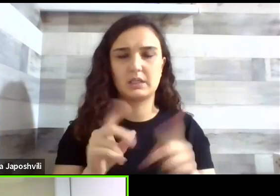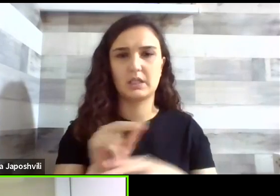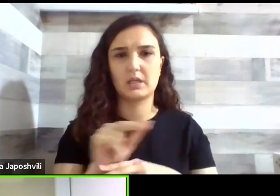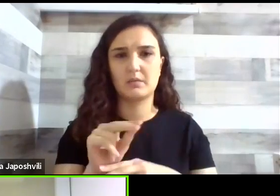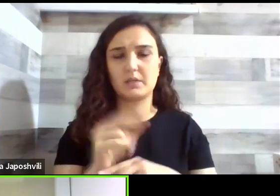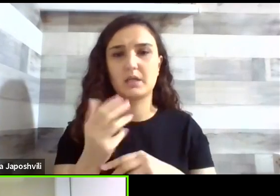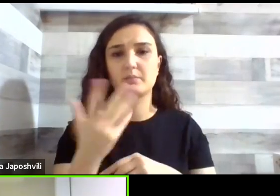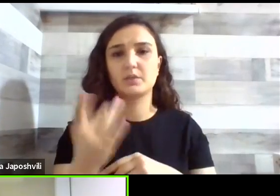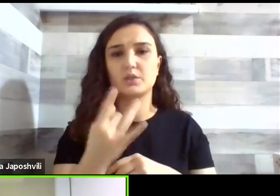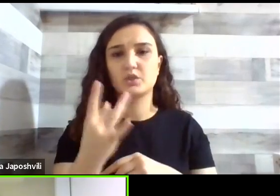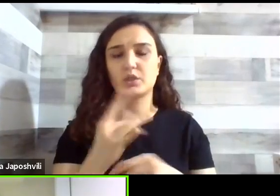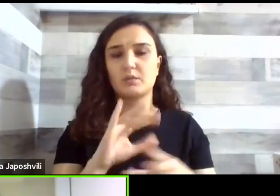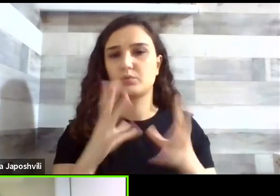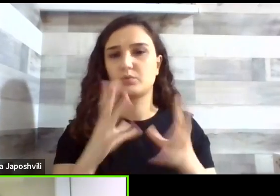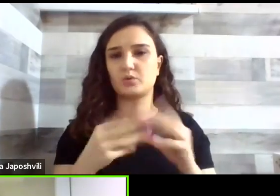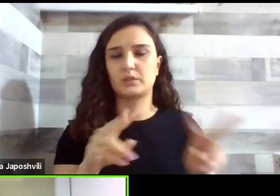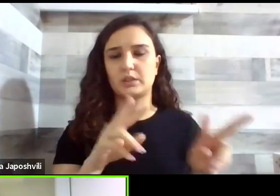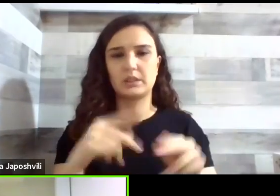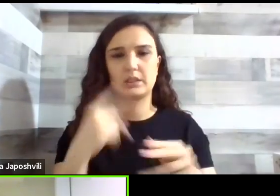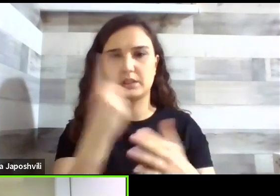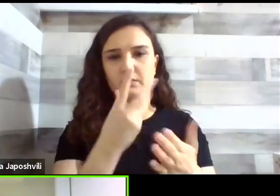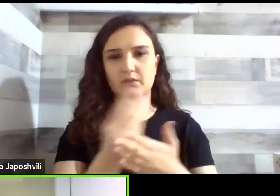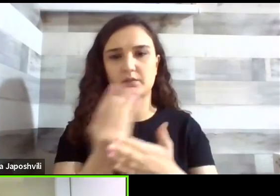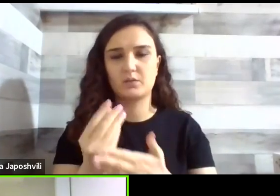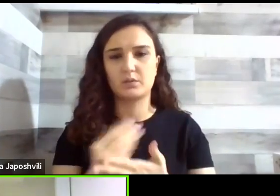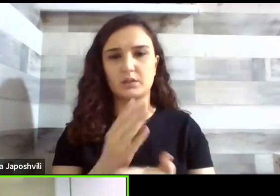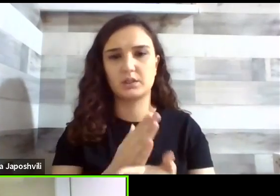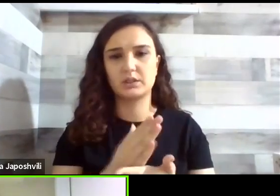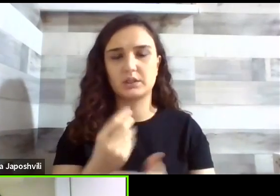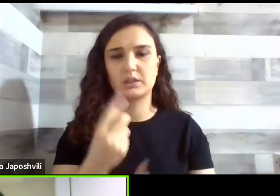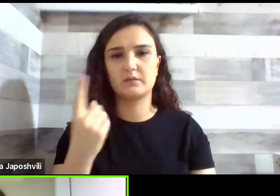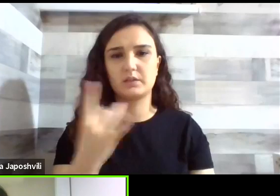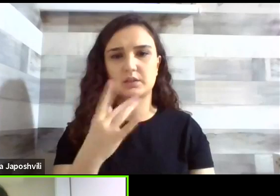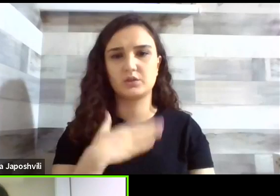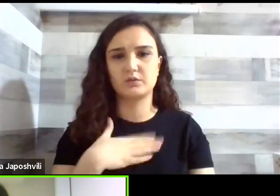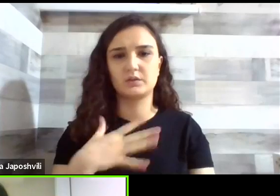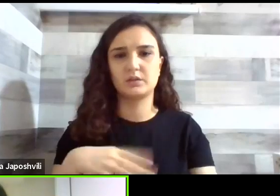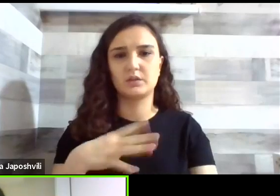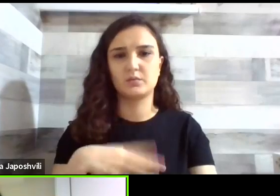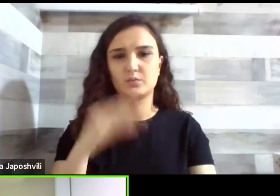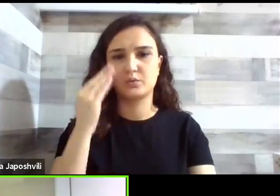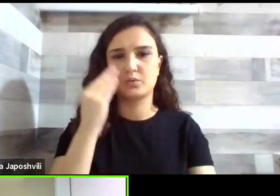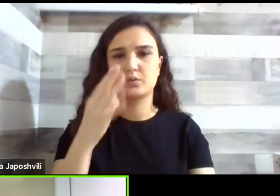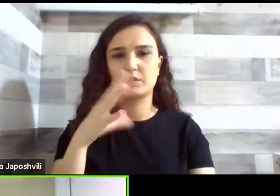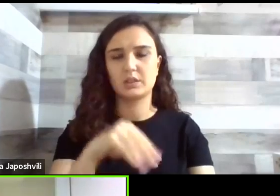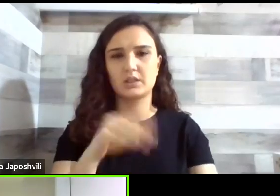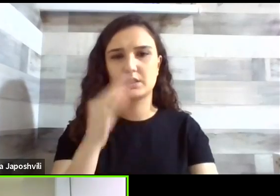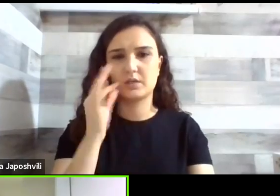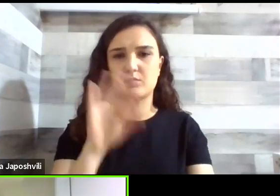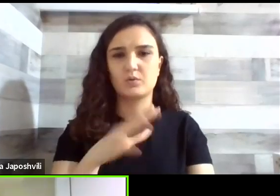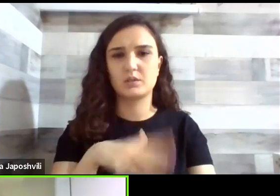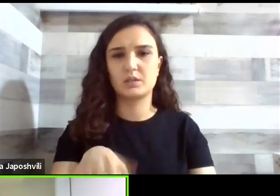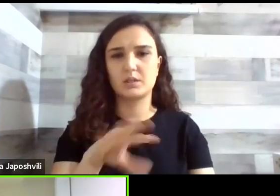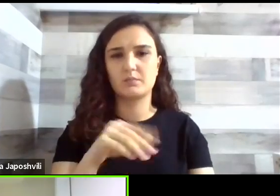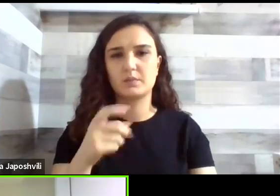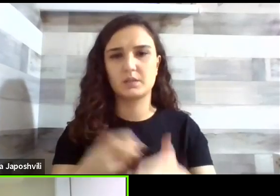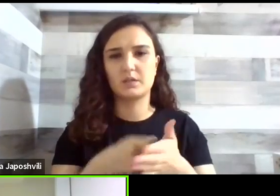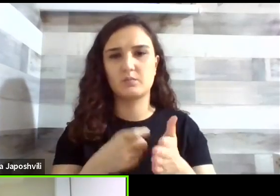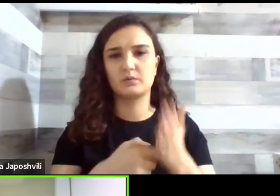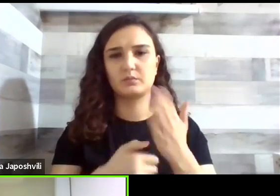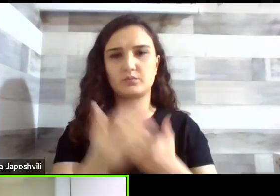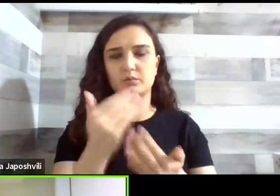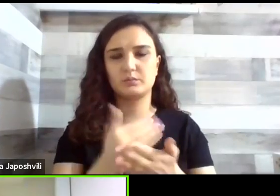რამდენჯერ აბსოლუტურად ინდივიდუალურად დგება. უბრალოდ კიდევ ერთხელ ჩვენი ქართული კონტექსტის გამოცდილებას, გამოკითხვის შედეგებს,